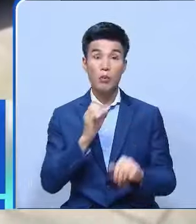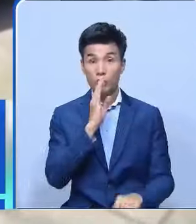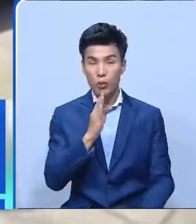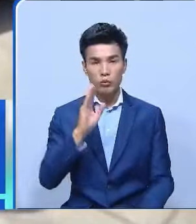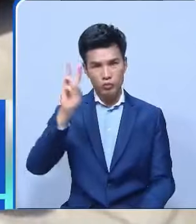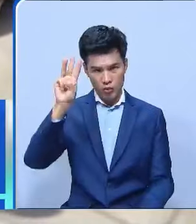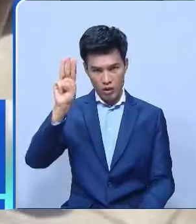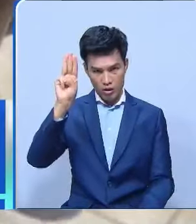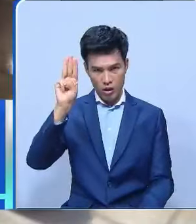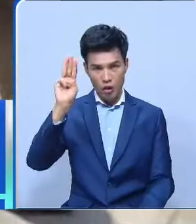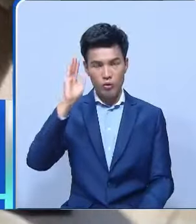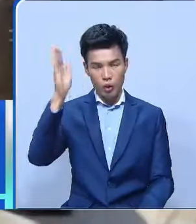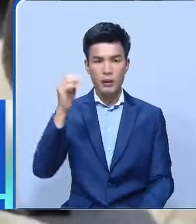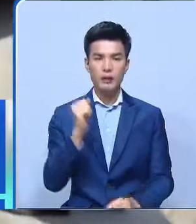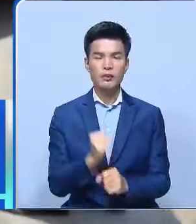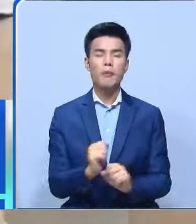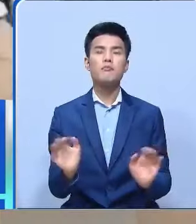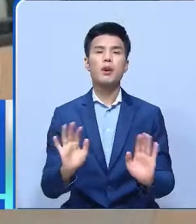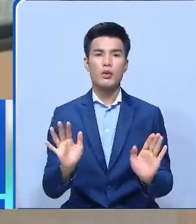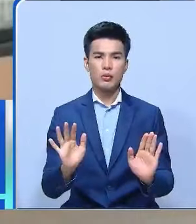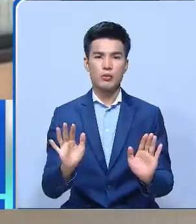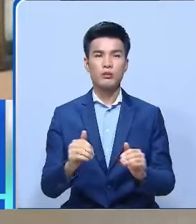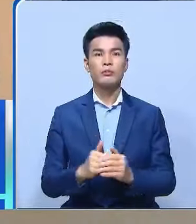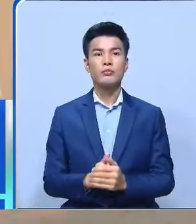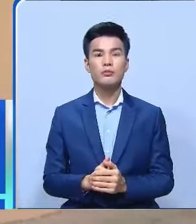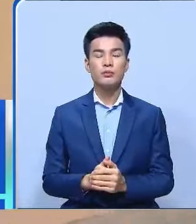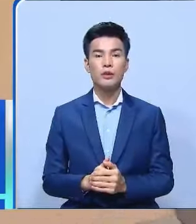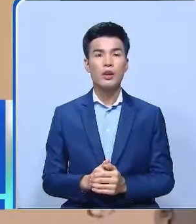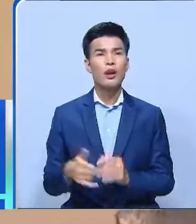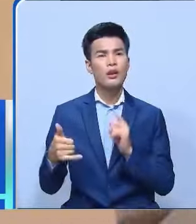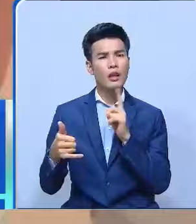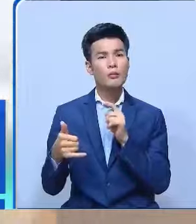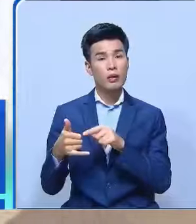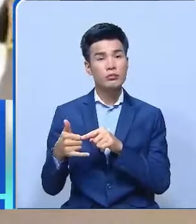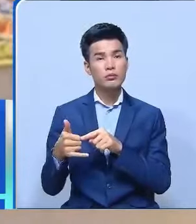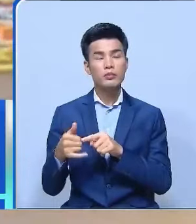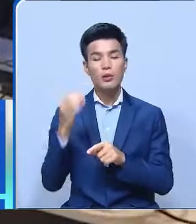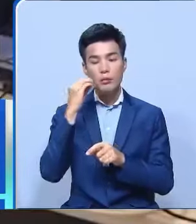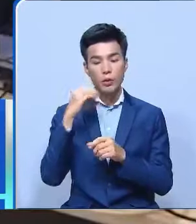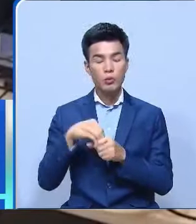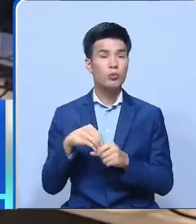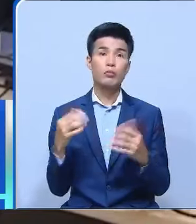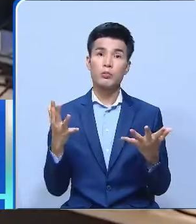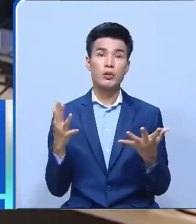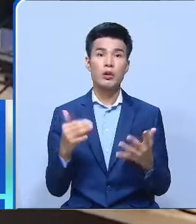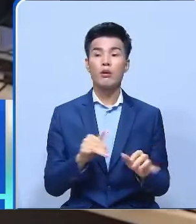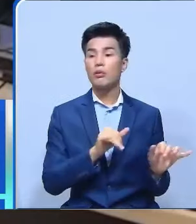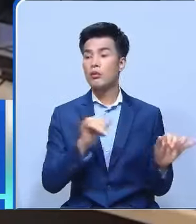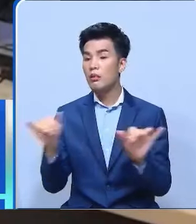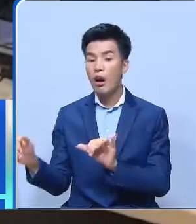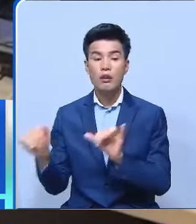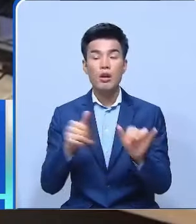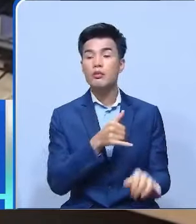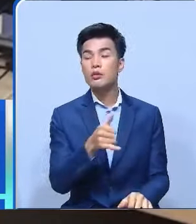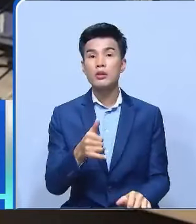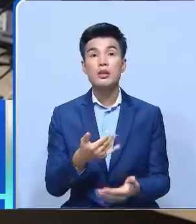าแล้วนะเขาบอกว่าเดี๋ยวจะไม่ทำแบบนี้แล้ว ค่ะคราวนี้ถามไปถามมาเห็นว่าในตั้มนี่คือไม่มีที่อยู่เป็นหลักแหล่งนะคะแล้วก็จะมีการซื้อขนมจ